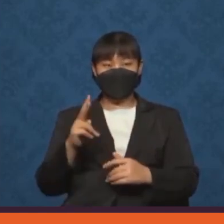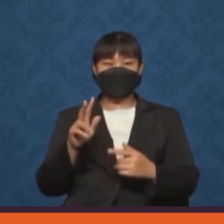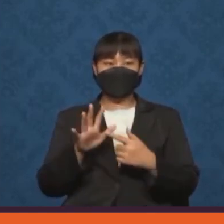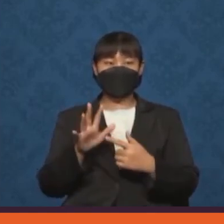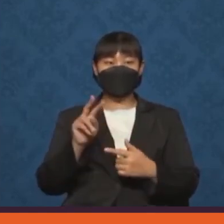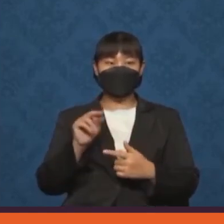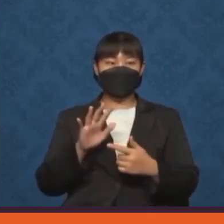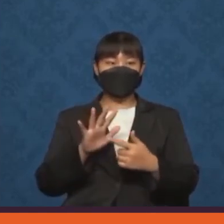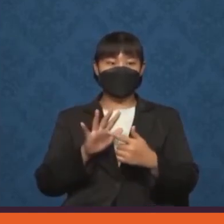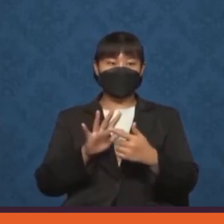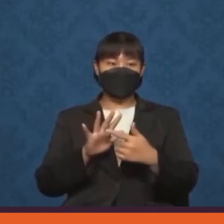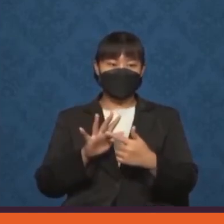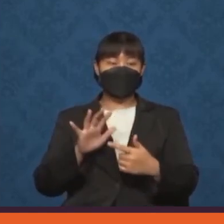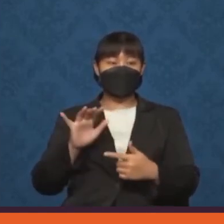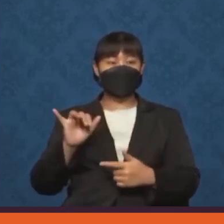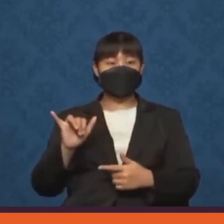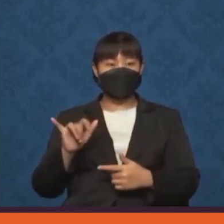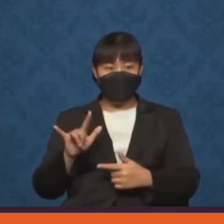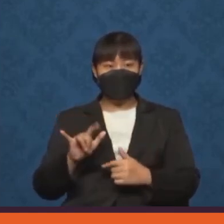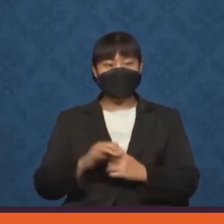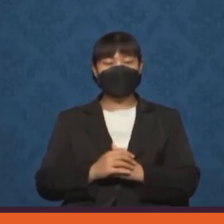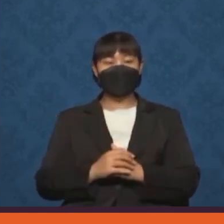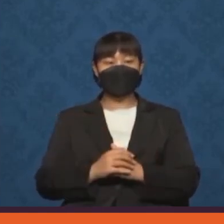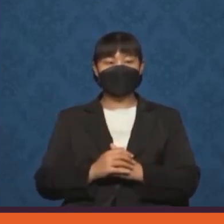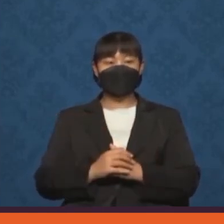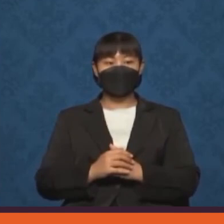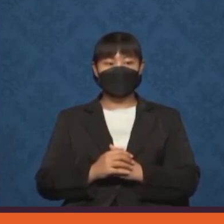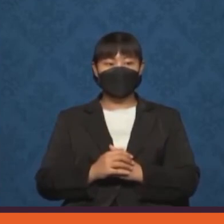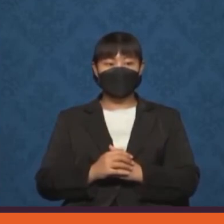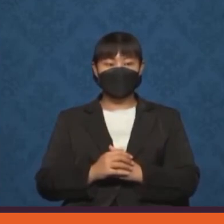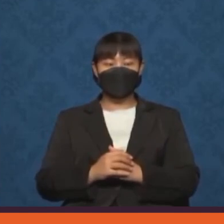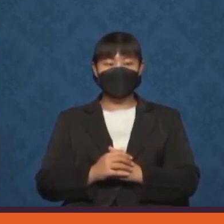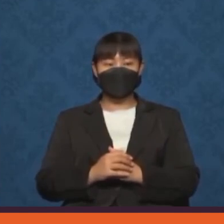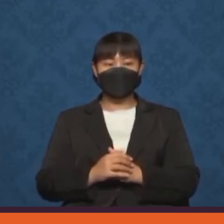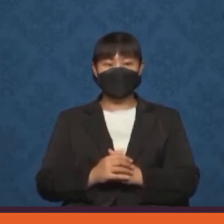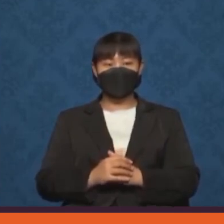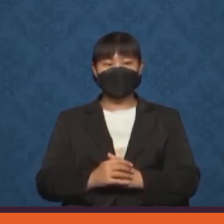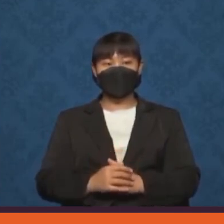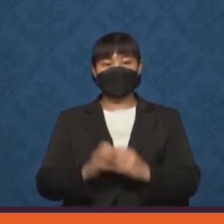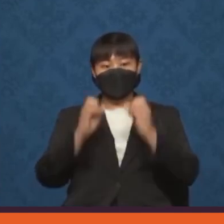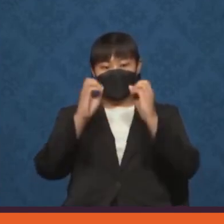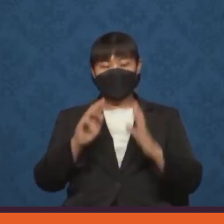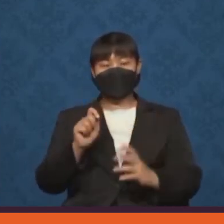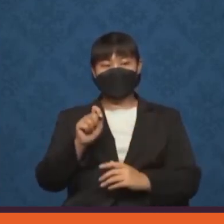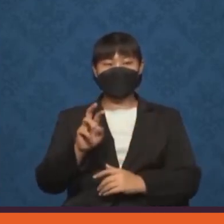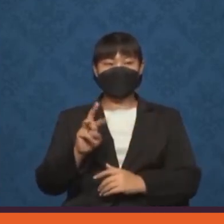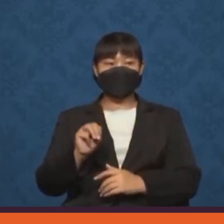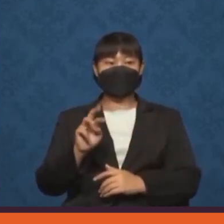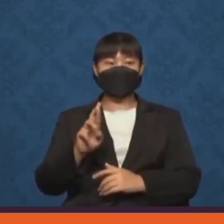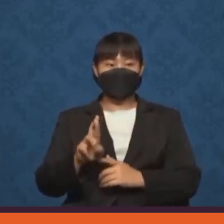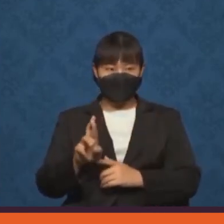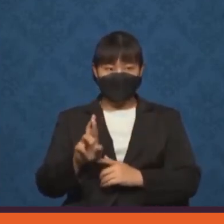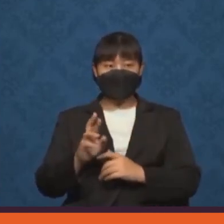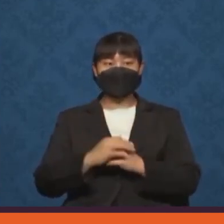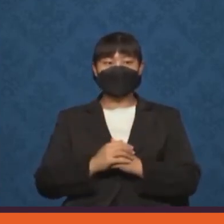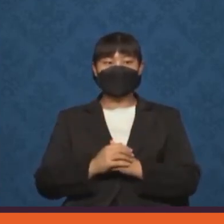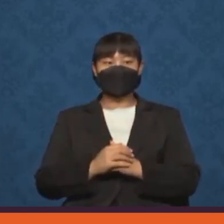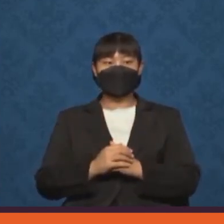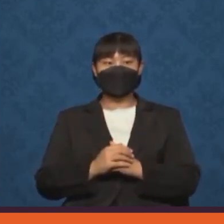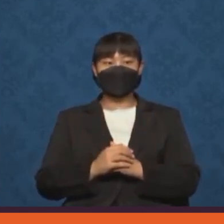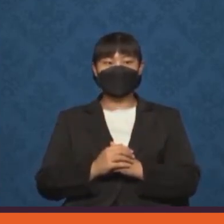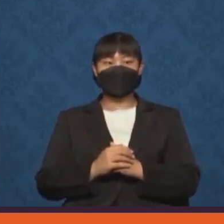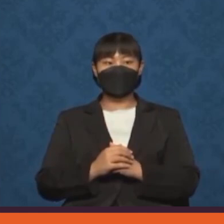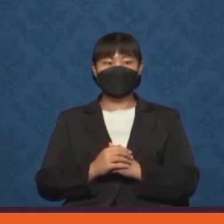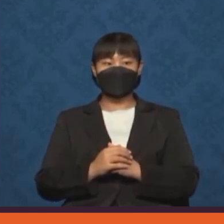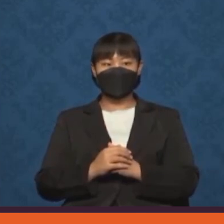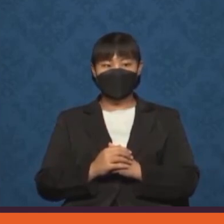หนังสือพิมพ์ผู้จัดการหลักใหญ่ใจความมันหนึ่งที่ท่านอาจารย์อมรพูดไว้นั่นก็คือเรื่อง constitutionalism นะครับหลักใหญ่ใจความมันหนึ่